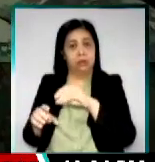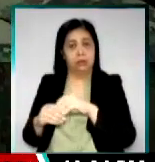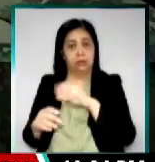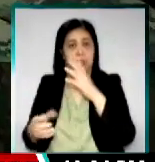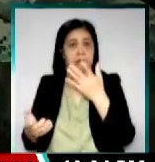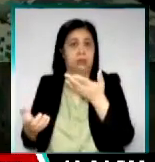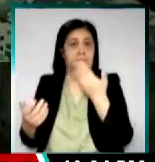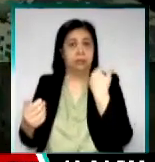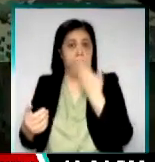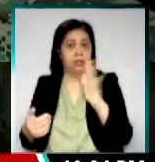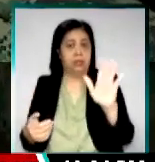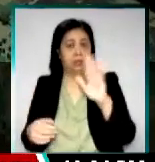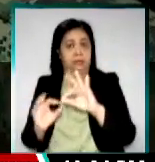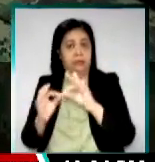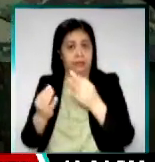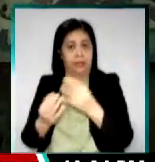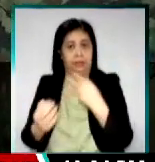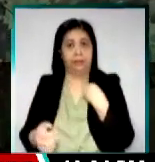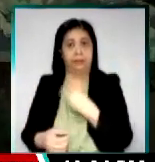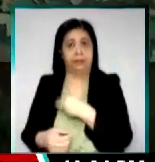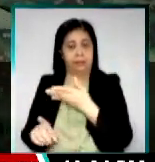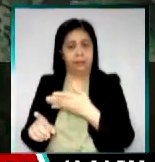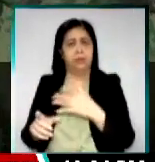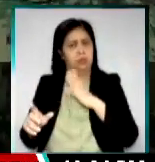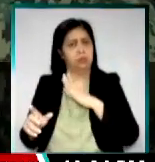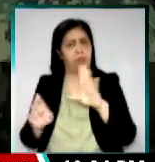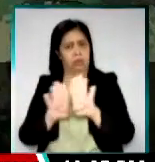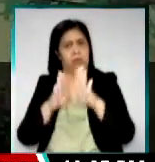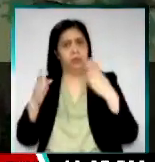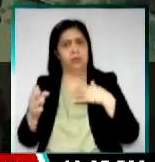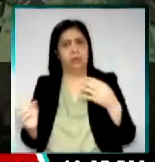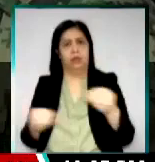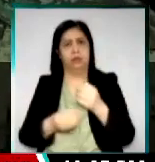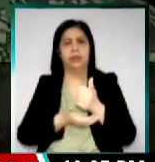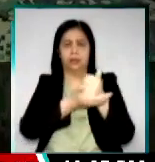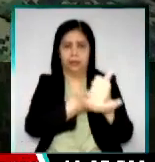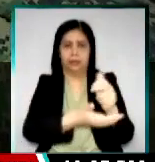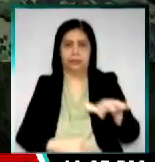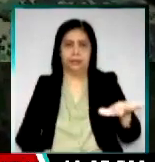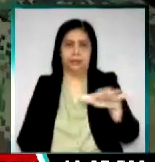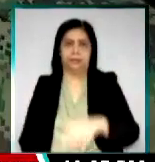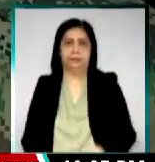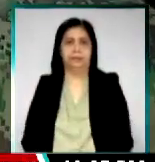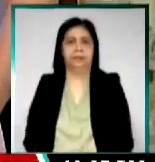pagkamatay ng kanilang family, open po yung opisina ko para tulungan sila.